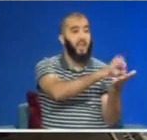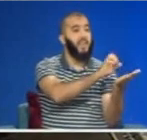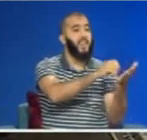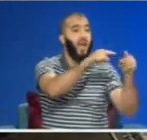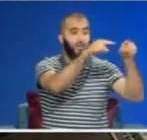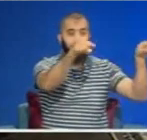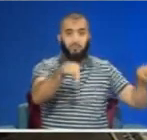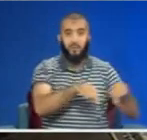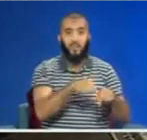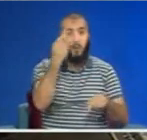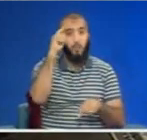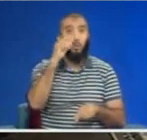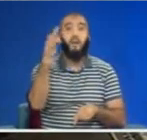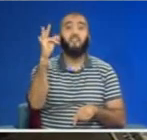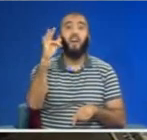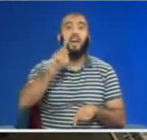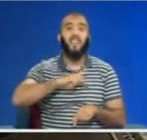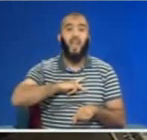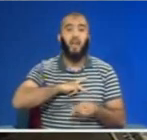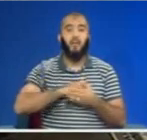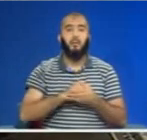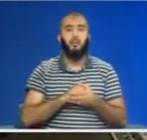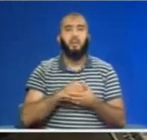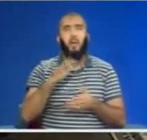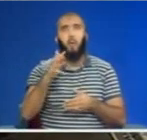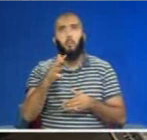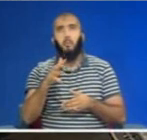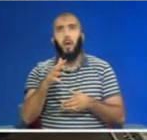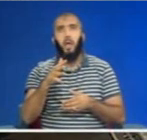وانا ما كنت على بالي ما كنت على بالي من 2014.